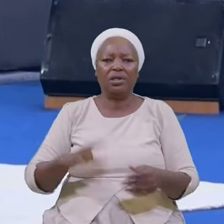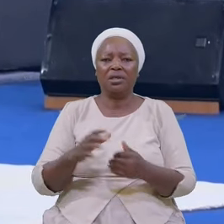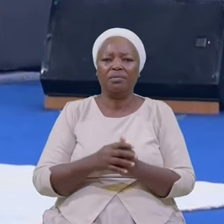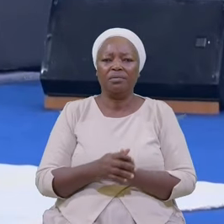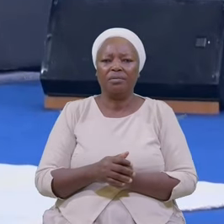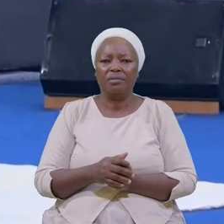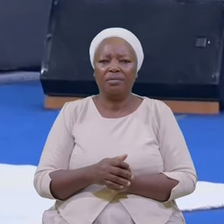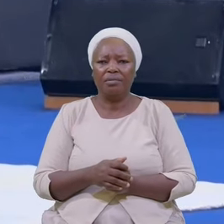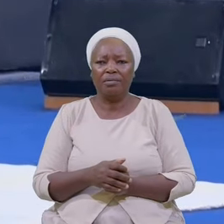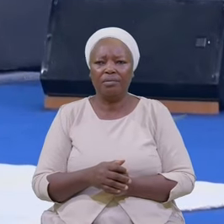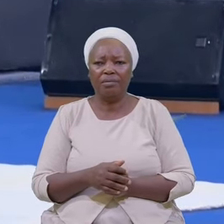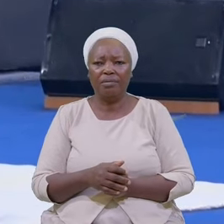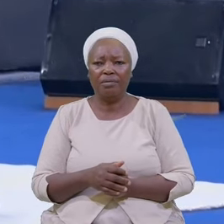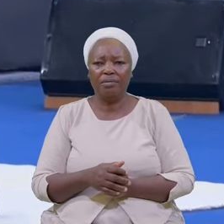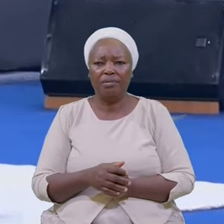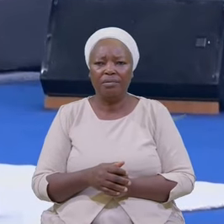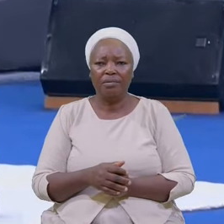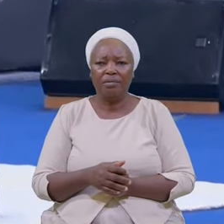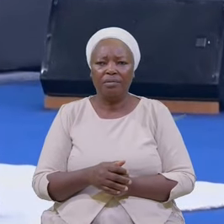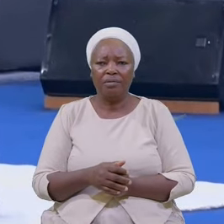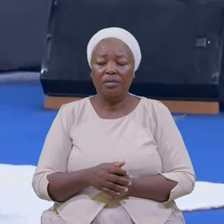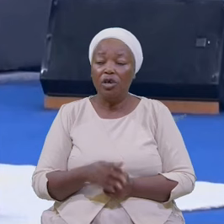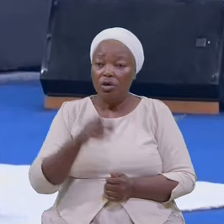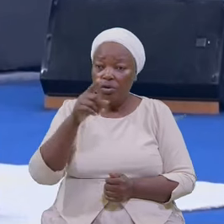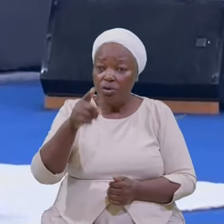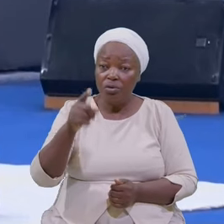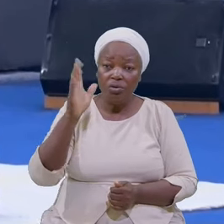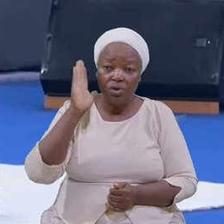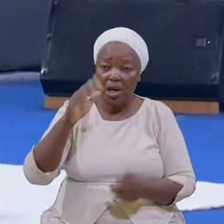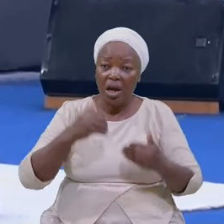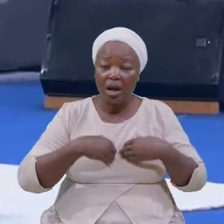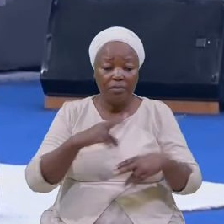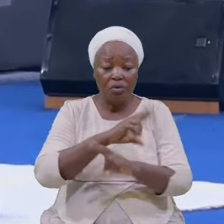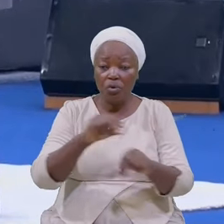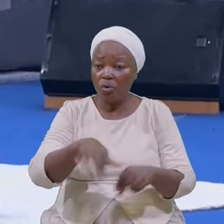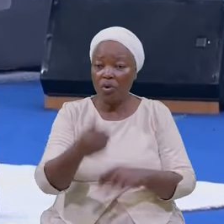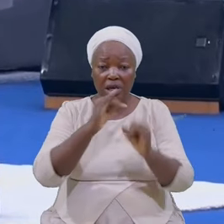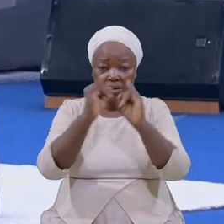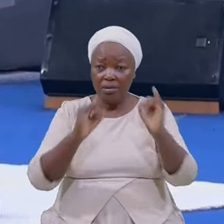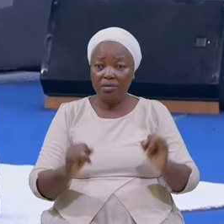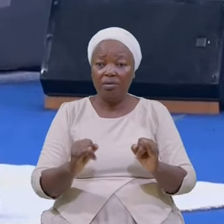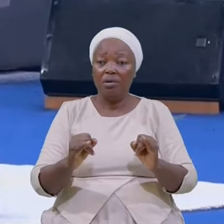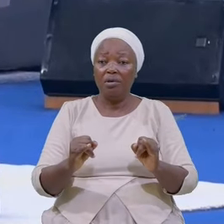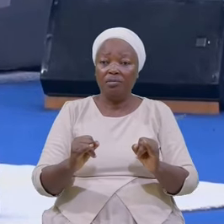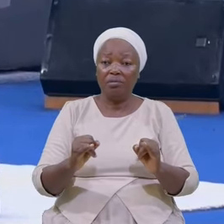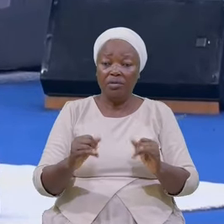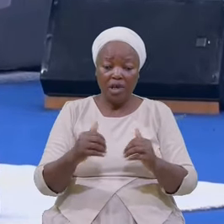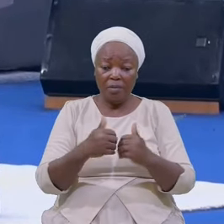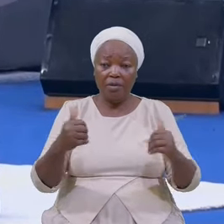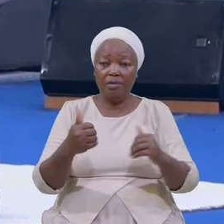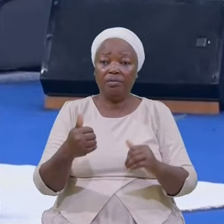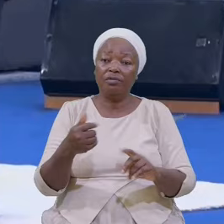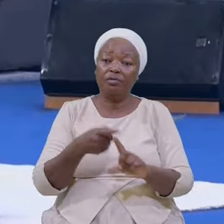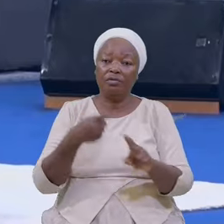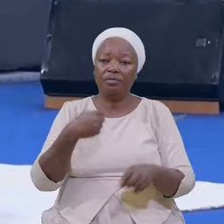donné cette loi, en particulier les Dix Commandements? Thou shalt have no other God apart from me. Tu n'auras pas d'autre Dieu